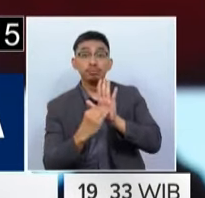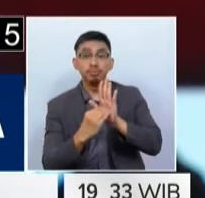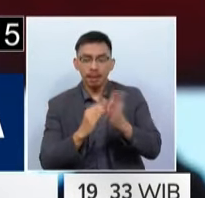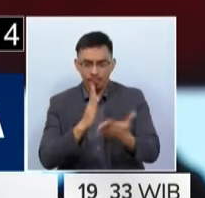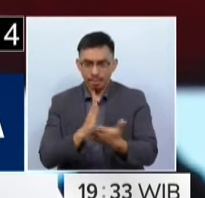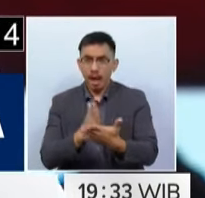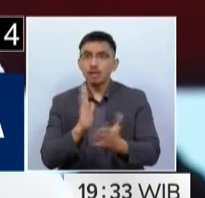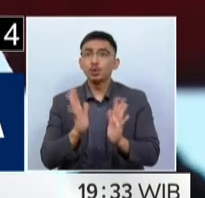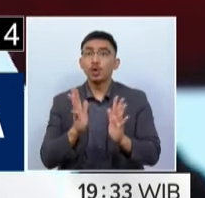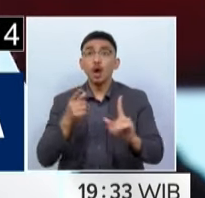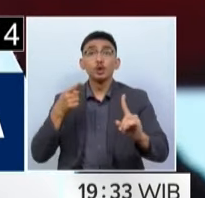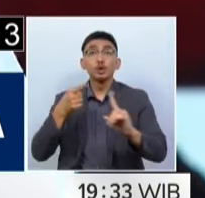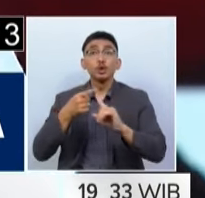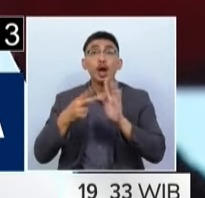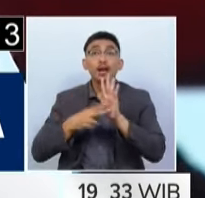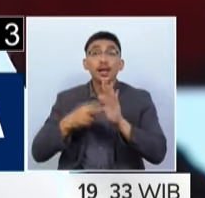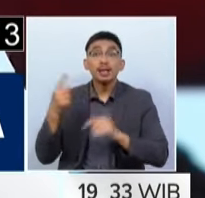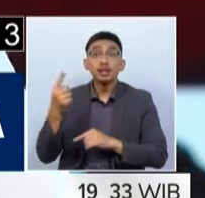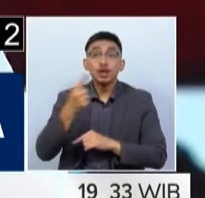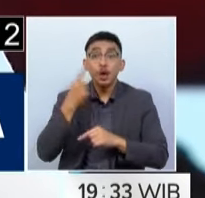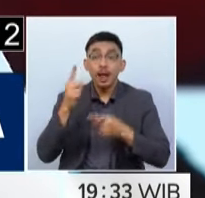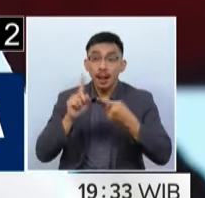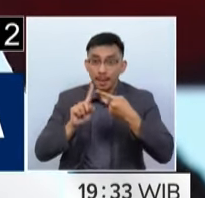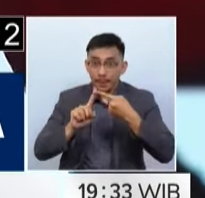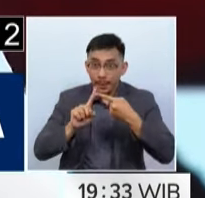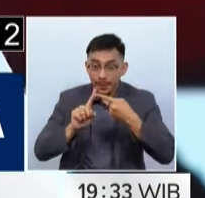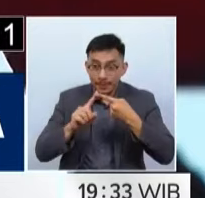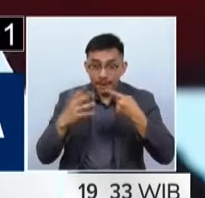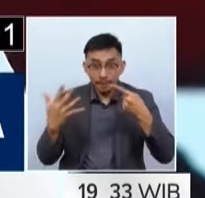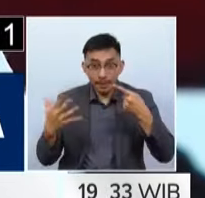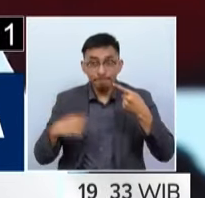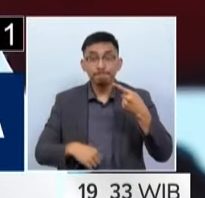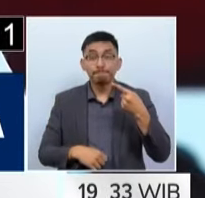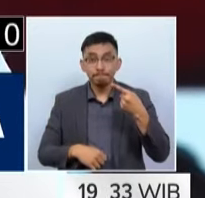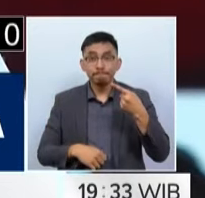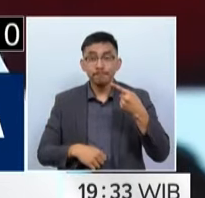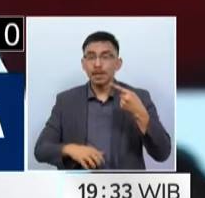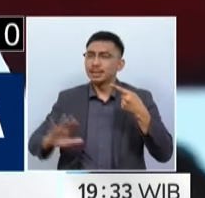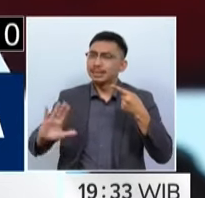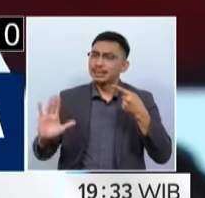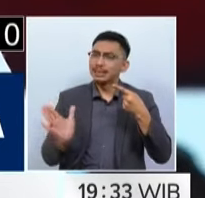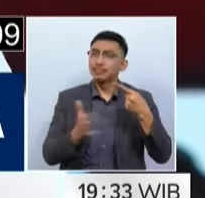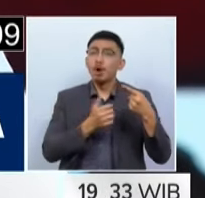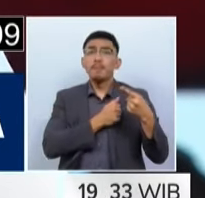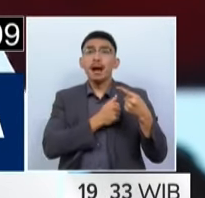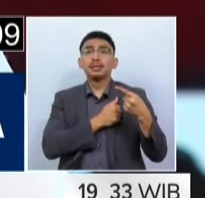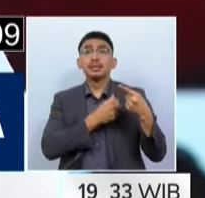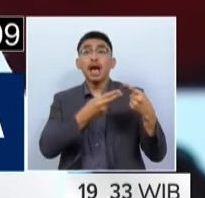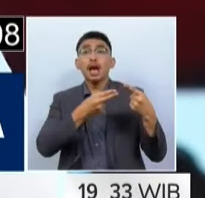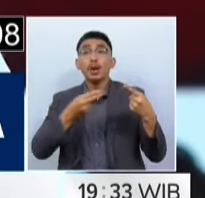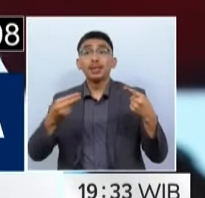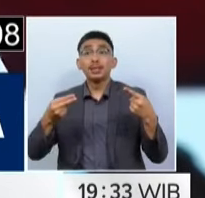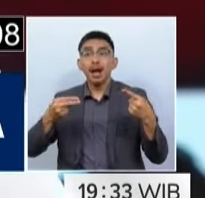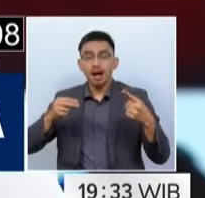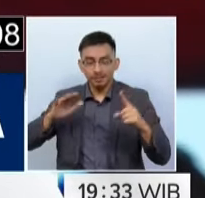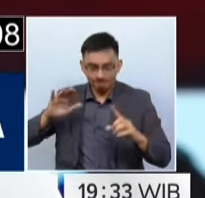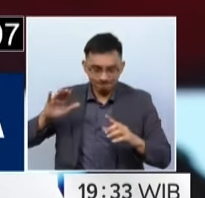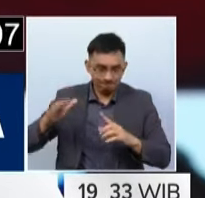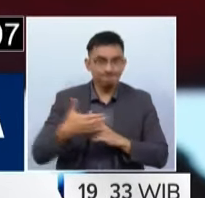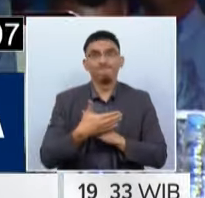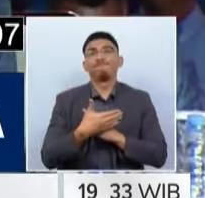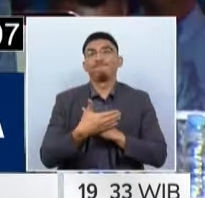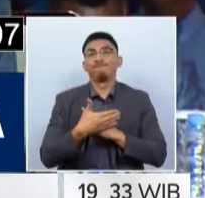nasional kita yang pertama adalah melindungi segenap bangsa Indonesia dan seluruh tumpah darah